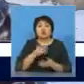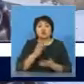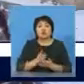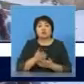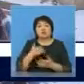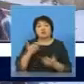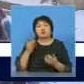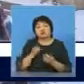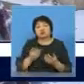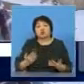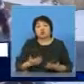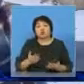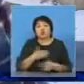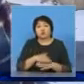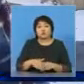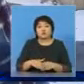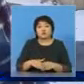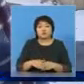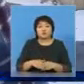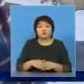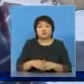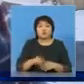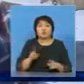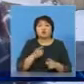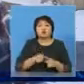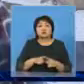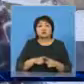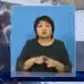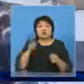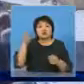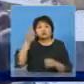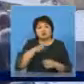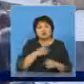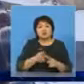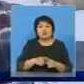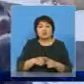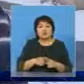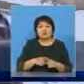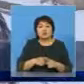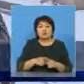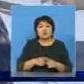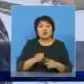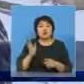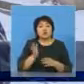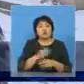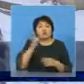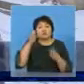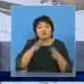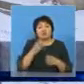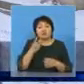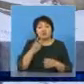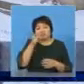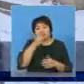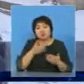мы так и живем на этой улице. Что здесь освещение? Освещение убрали фонари